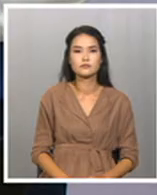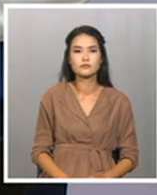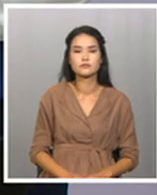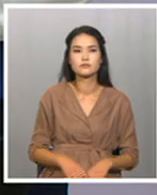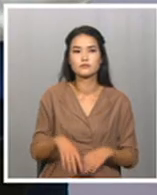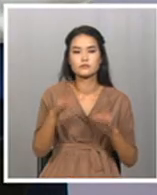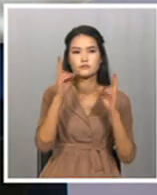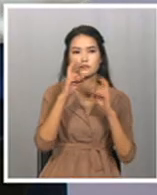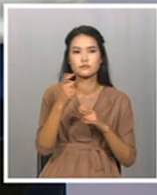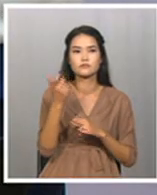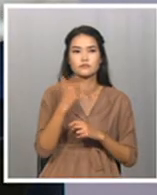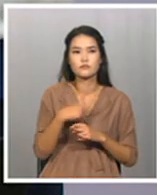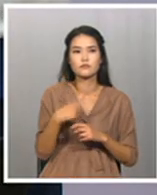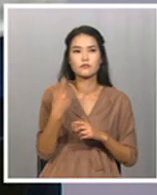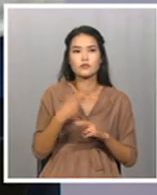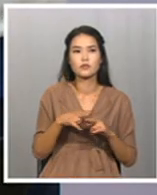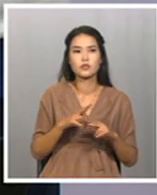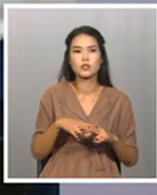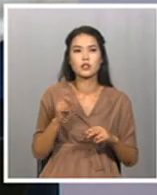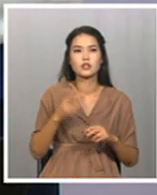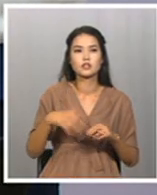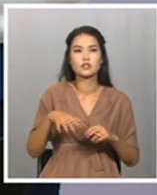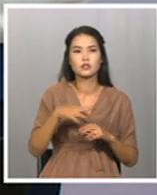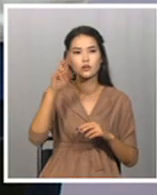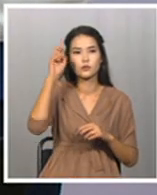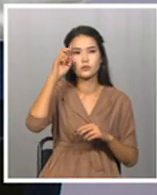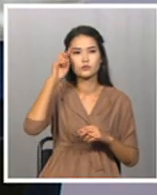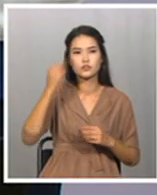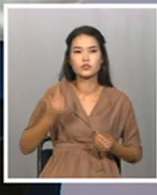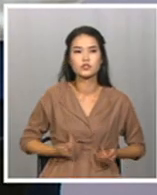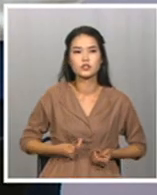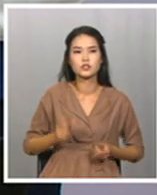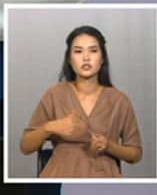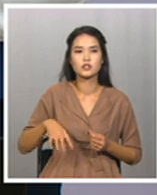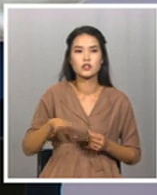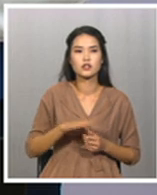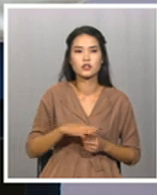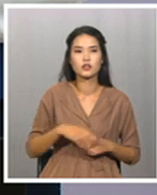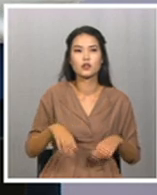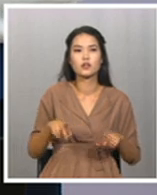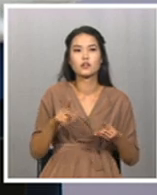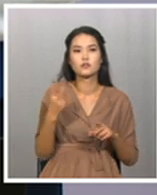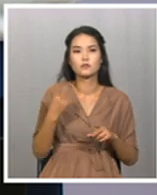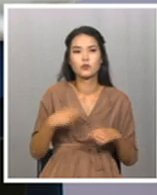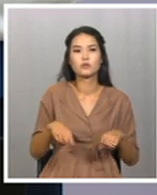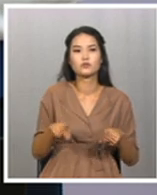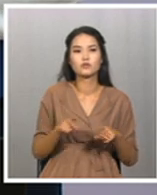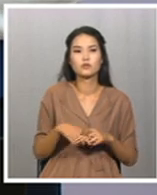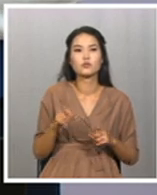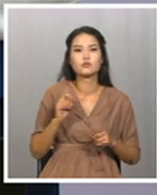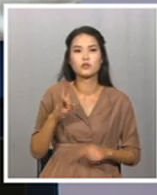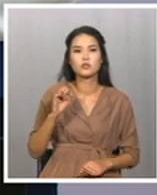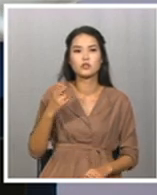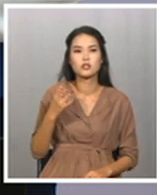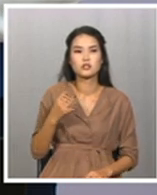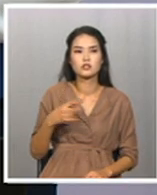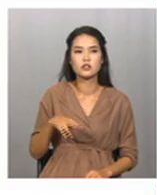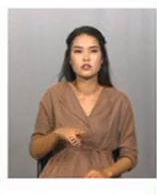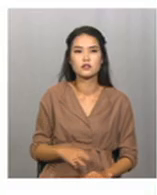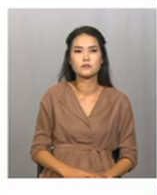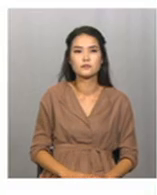Проверьте себя. Первое значение – население государства, жители страны. Второе значение – то же, что и